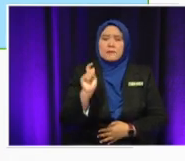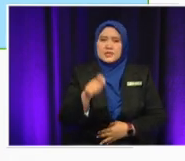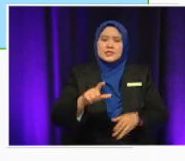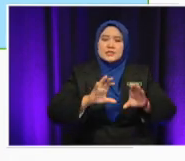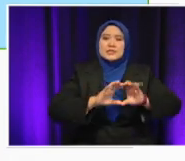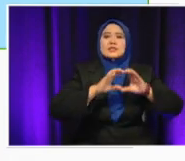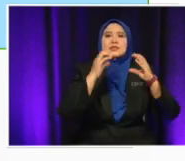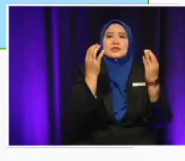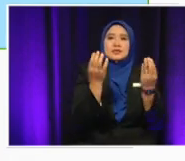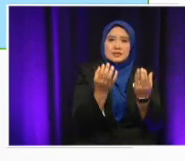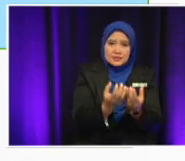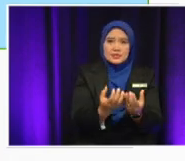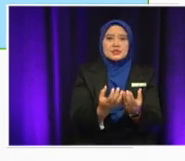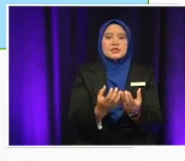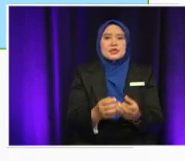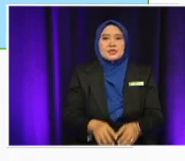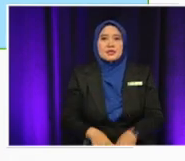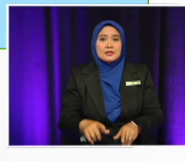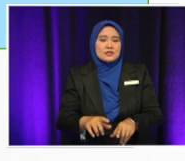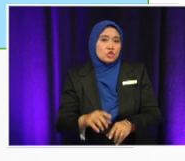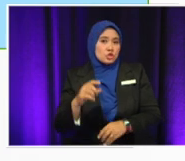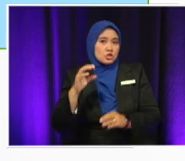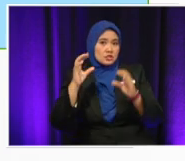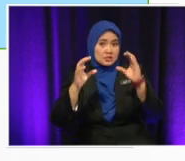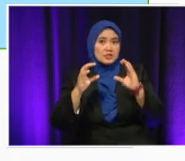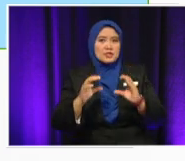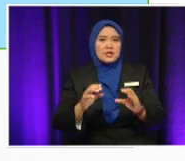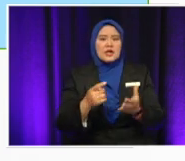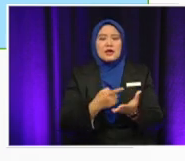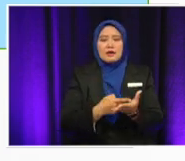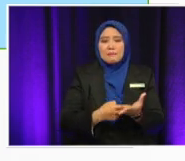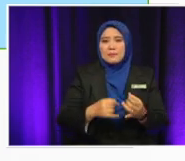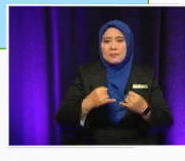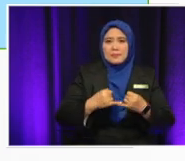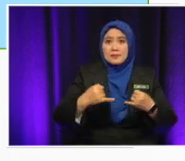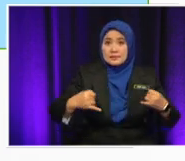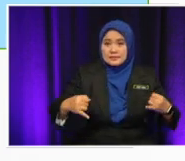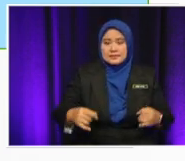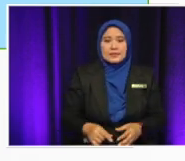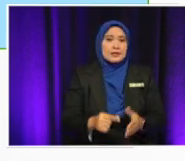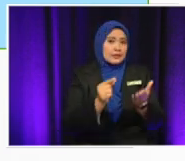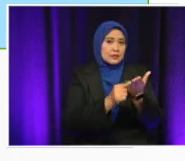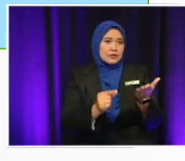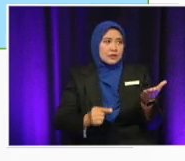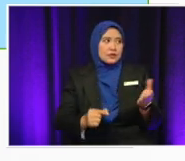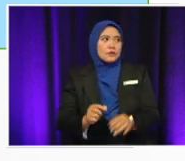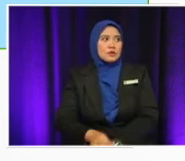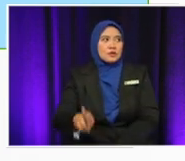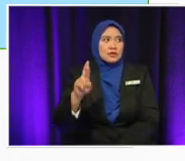jadi perlu imbas kembali apakah jenis grafik Rasta dan juga grafik